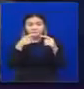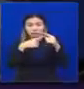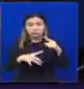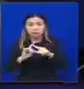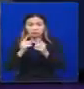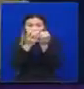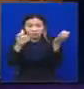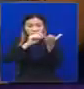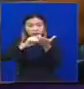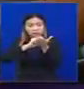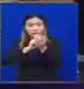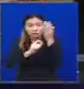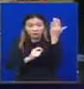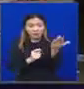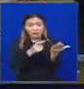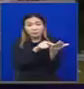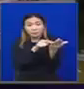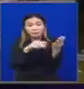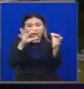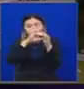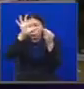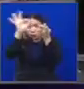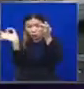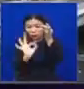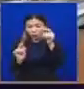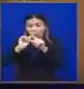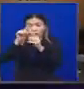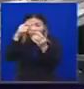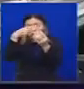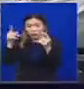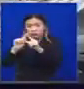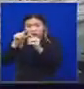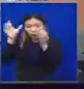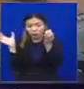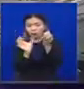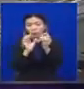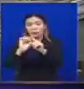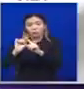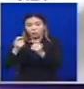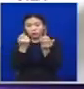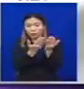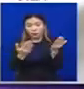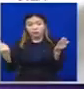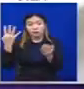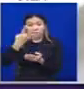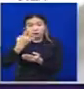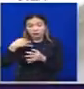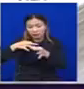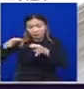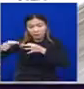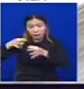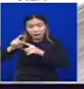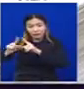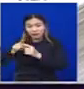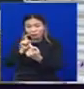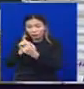ร่างรัฐธรรมนูญฉบับเต็ม1เล่มสรุปย่อสาระสำคัญทั้งแบบตัวอักษรและแบบอินโฟกราฟิกอย่างละ4เล่มและคำอธิบายคำถามพ่วงประช